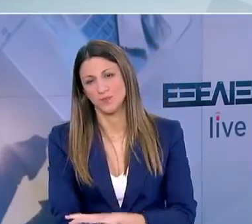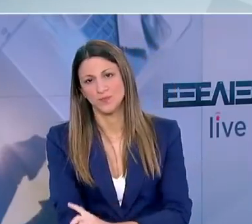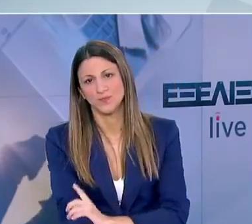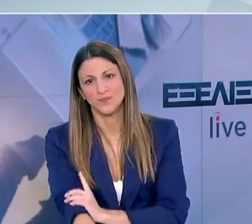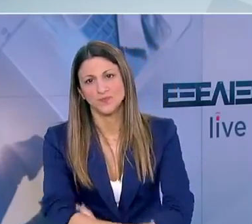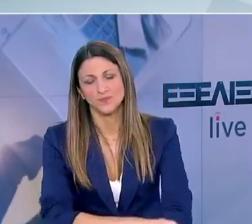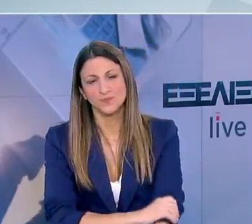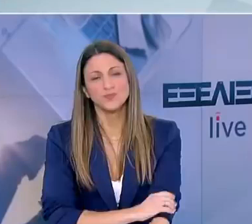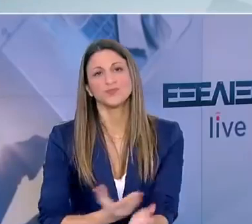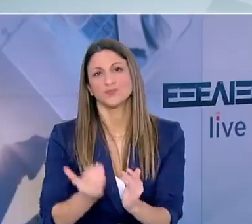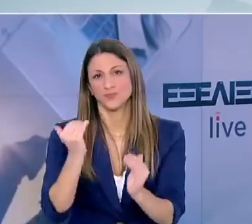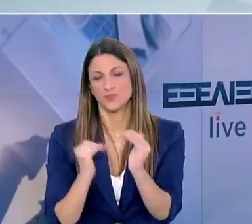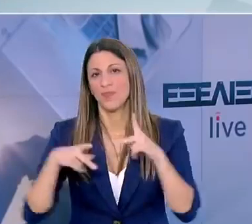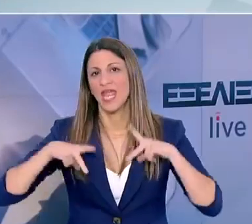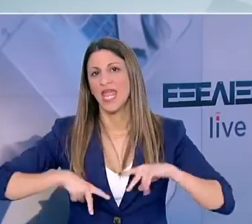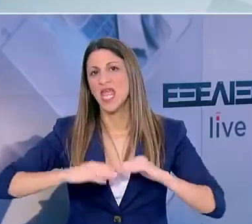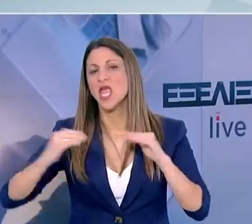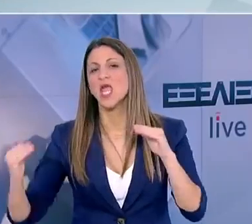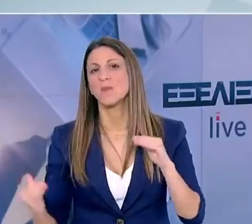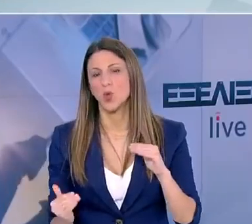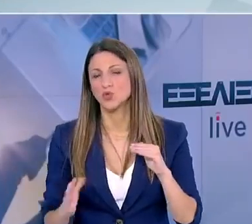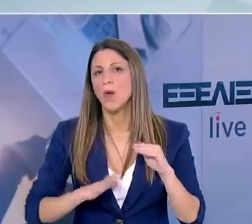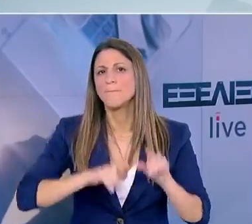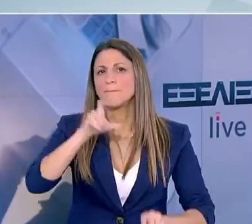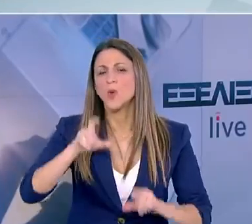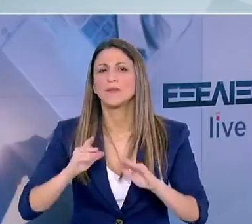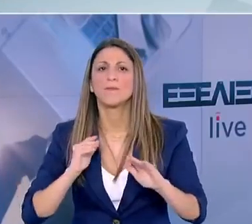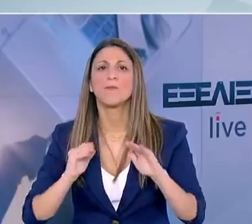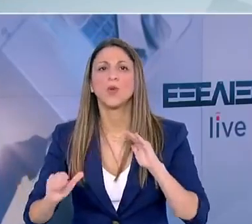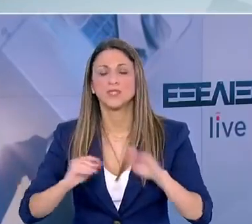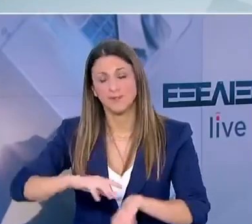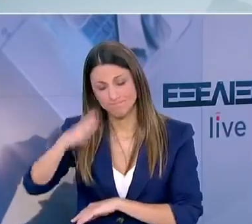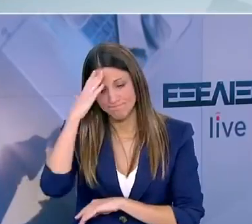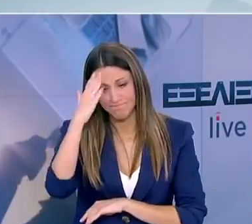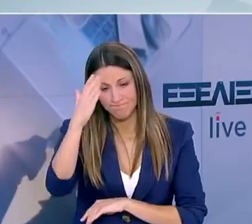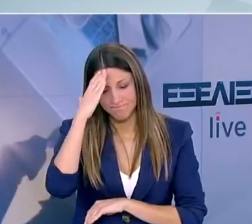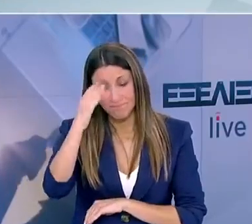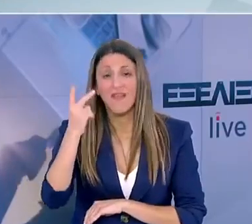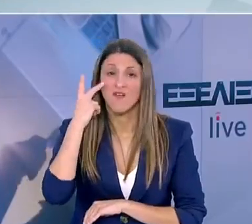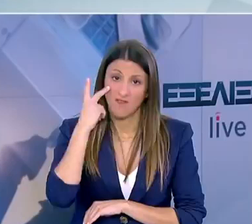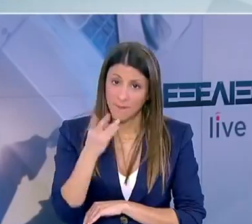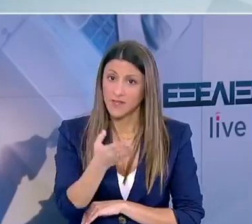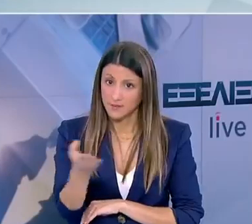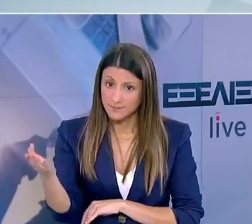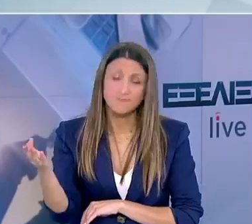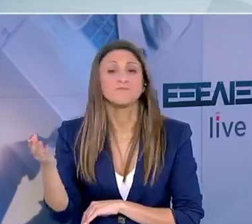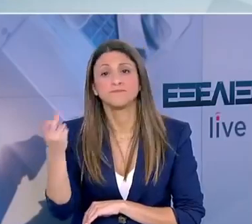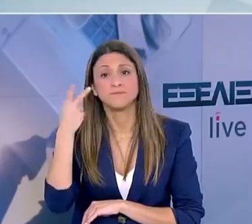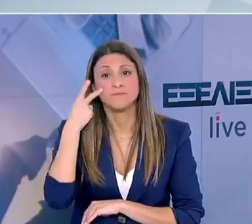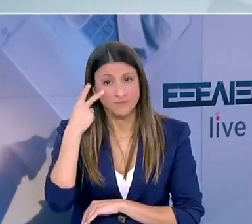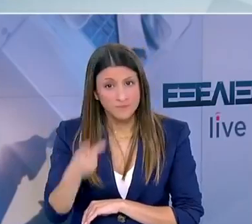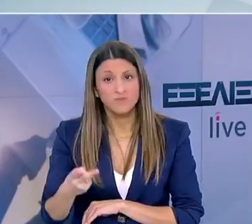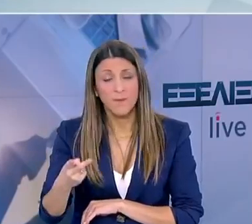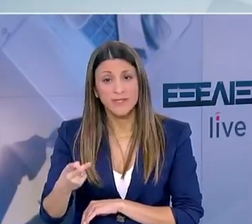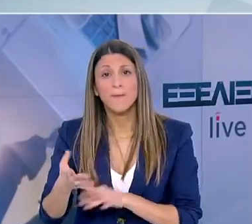Ευχαριστούμε κύριε καθηγητά. Το λόγο έχει ο κύριος Καραδαλιάς. Καλησπέρα. Την πολιτική προστασία. Όπως βλέπετε, η αποτελεσματική αντιμετώπιση